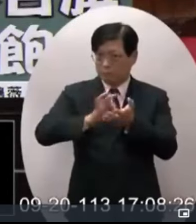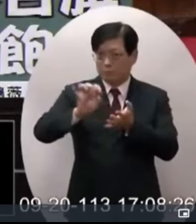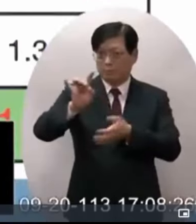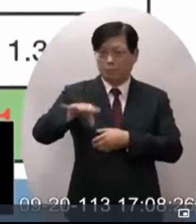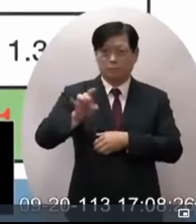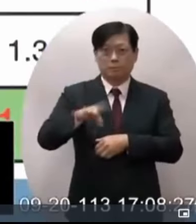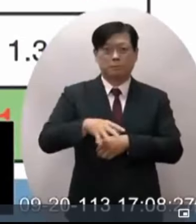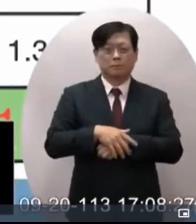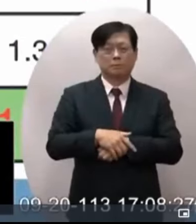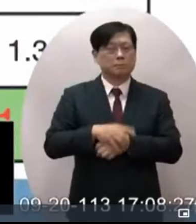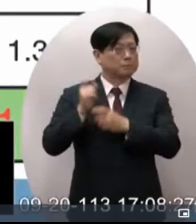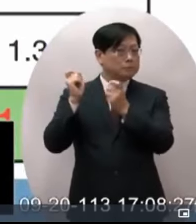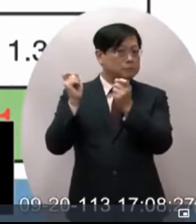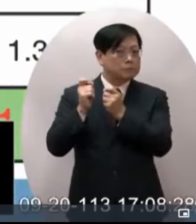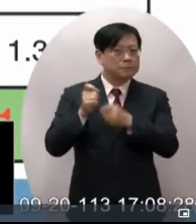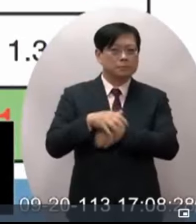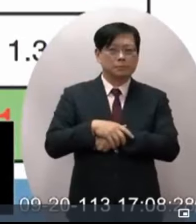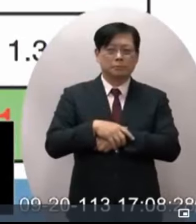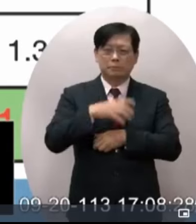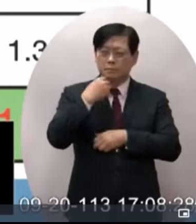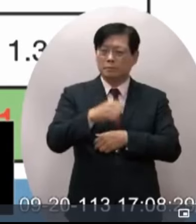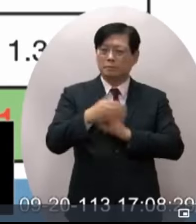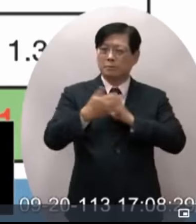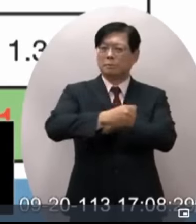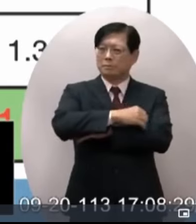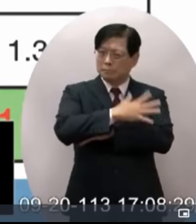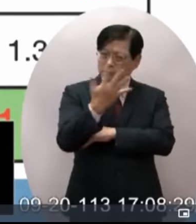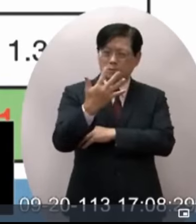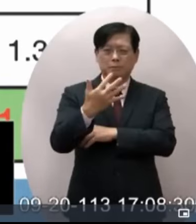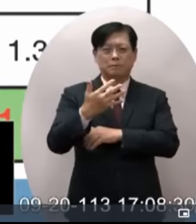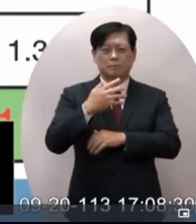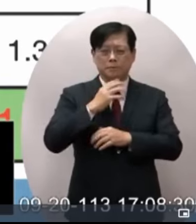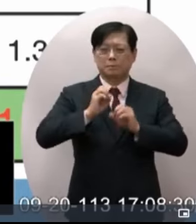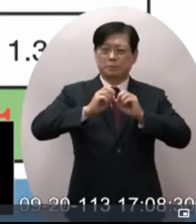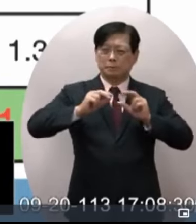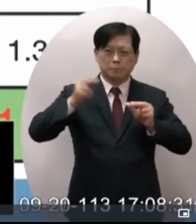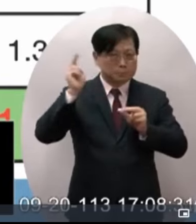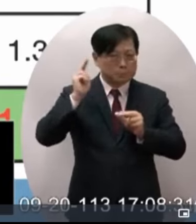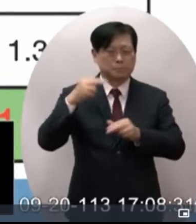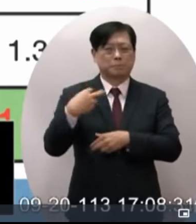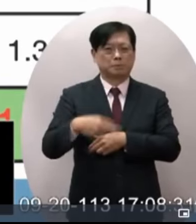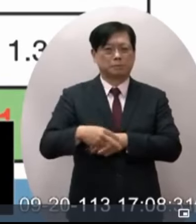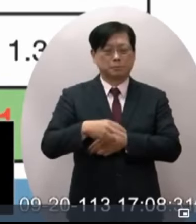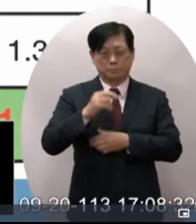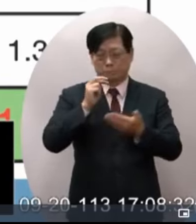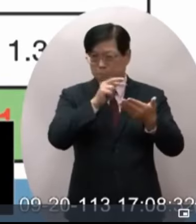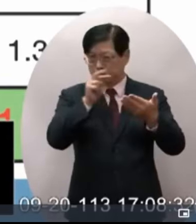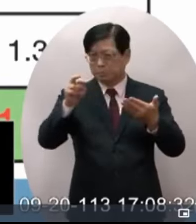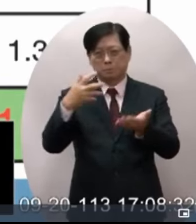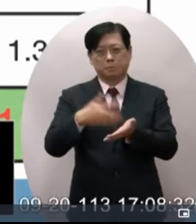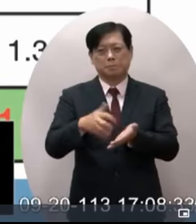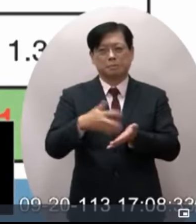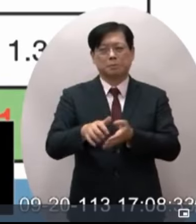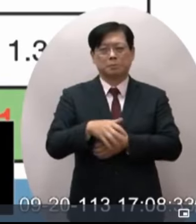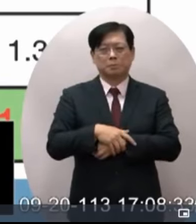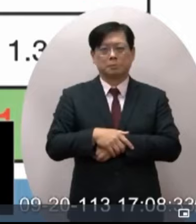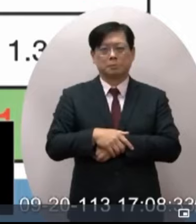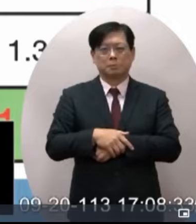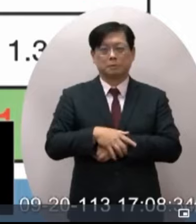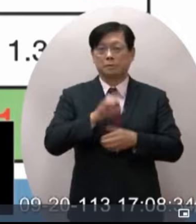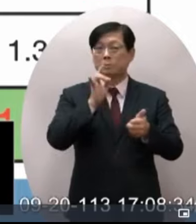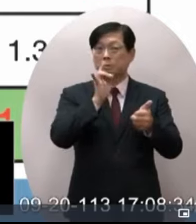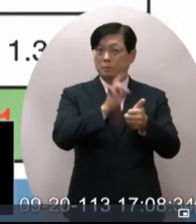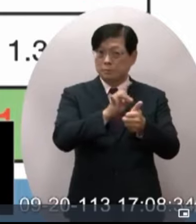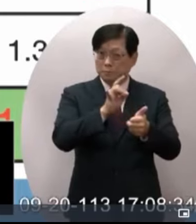去了。我们最近不管在电子媒体、电视、广播，还不时的看到很多的这个